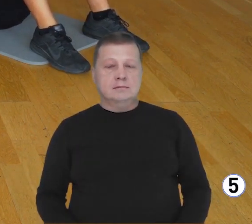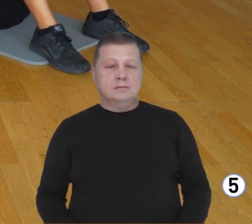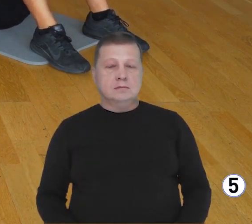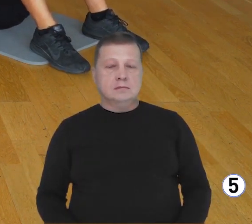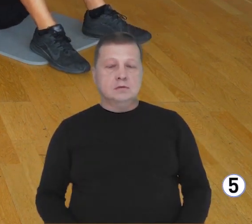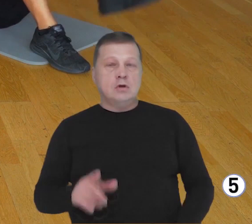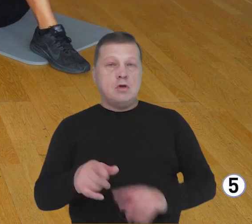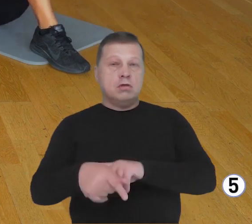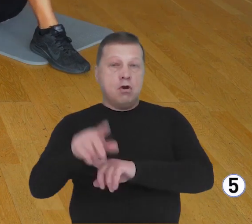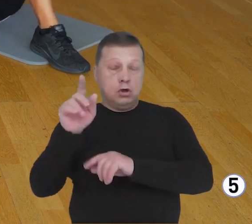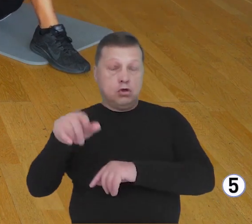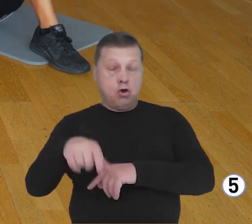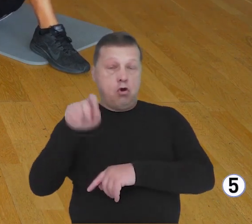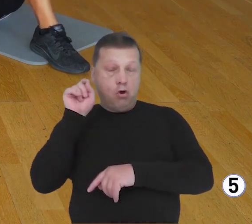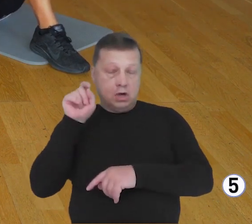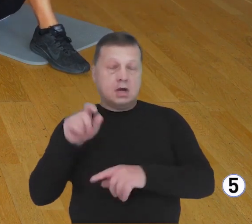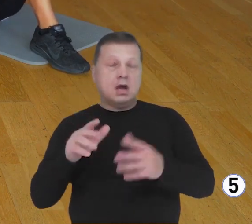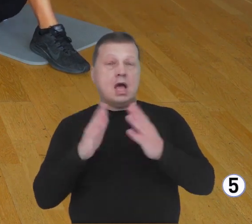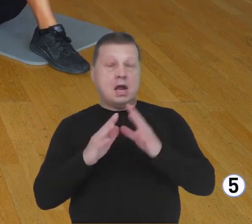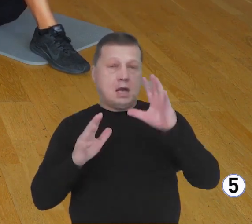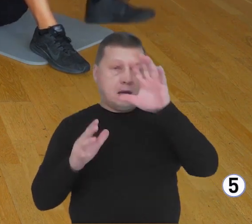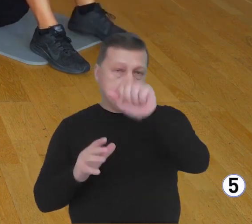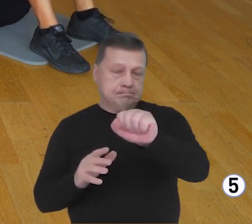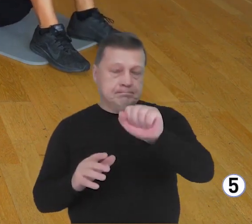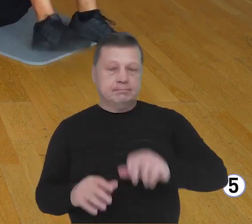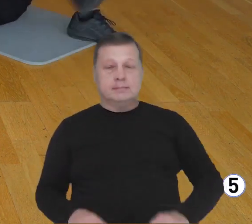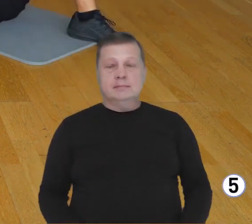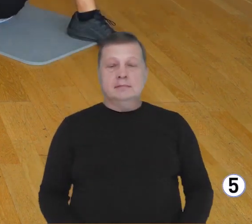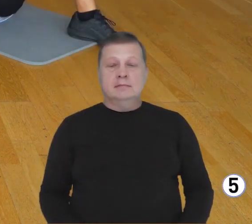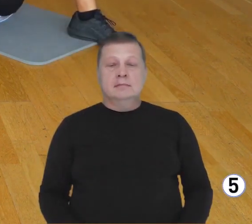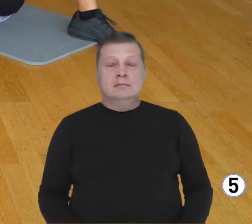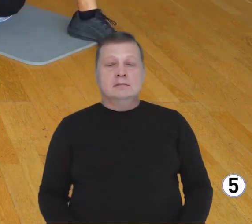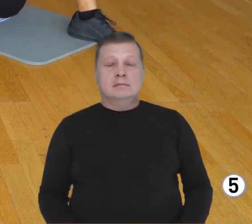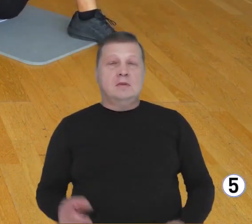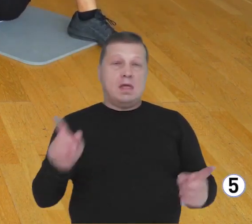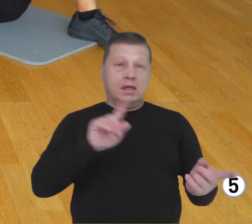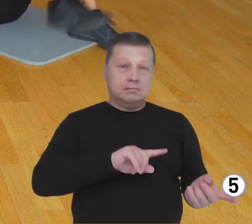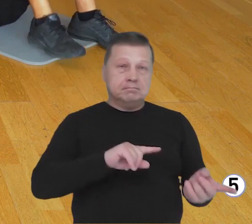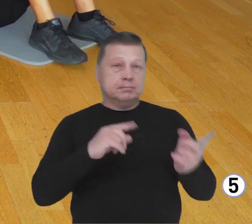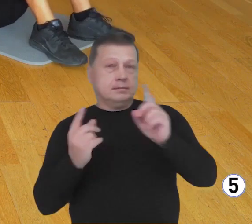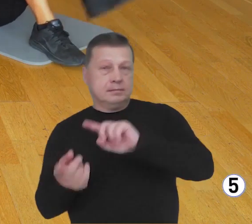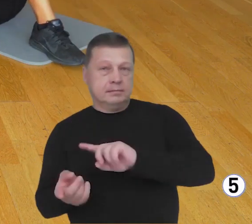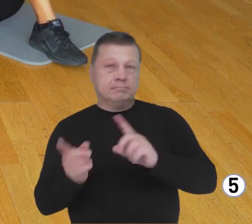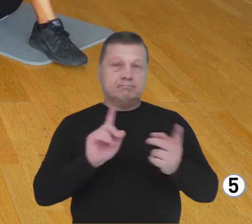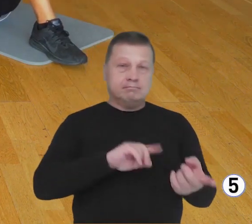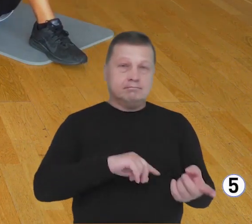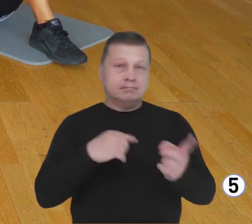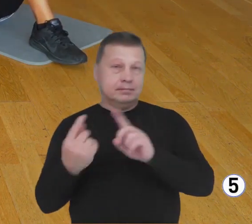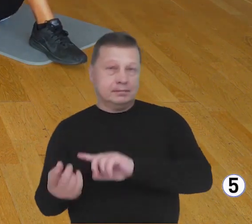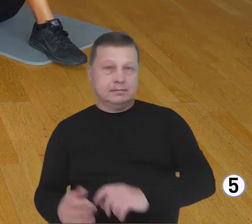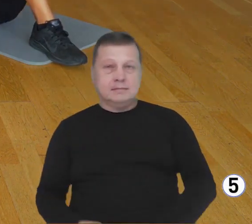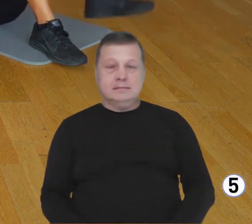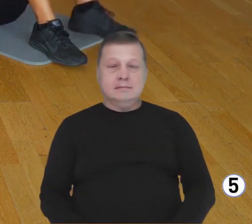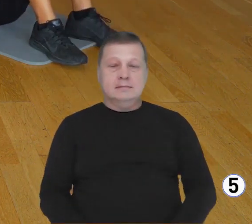nogę jednocześnie chwytając za stopę. Raz za lewą, raz za prawą.